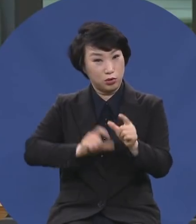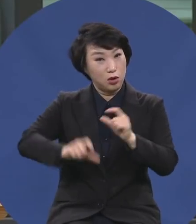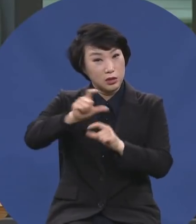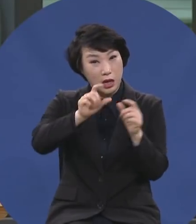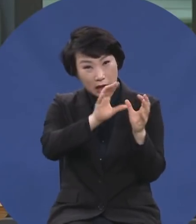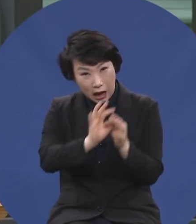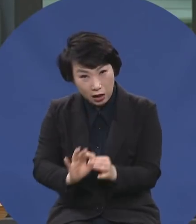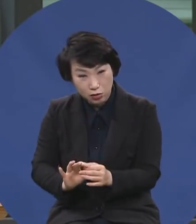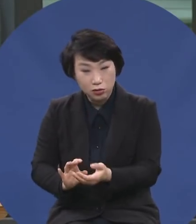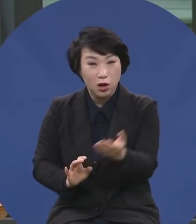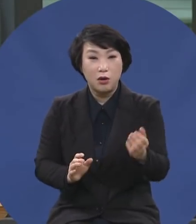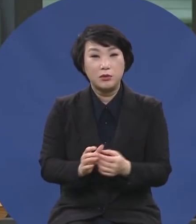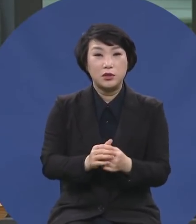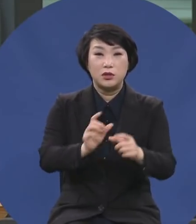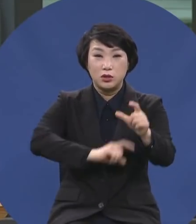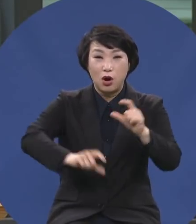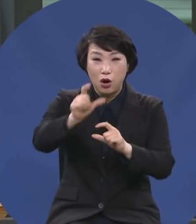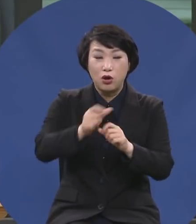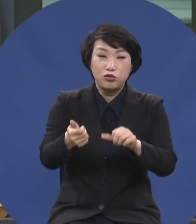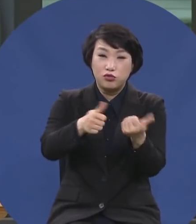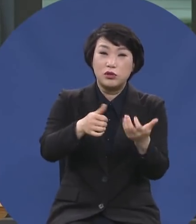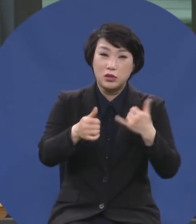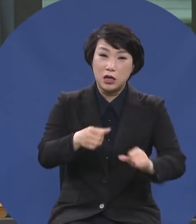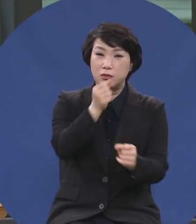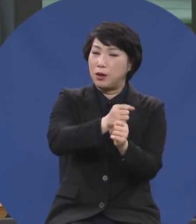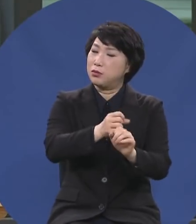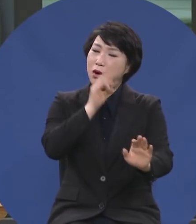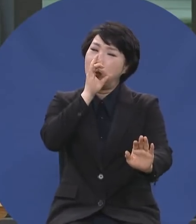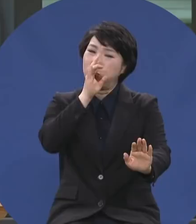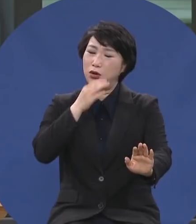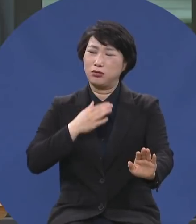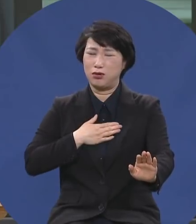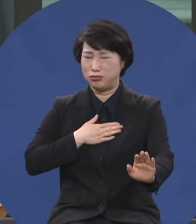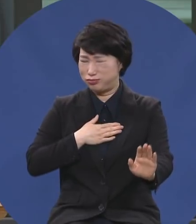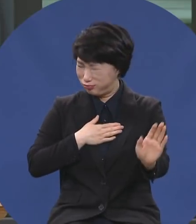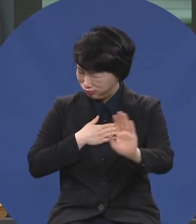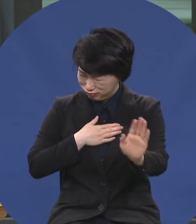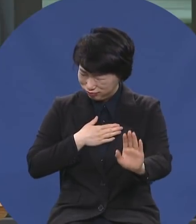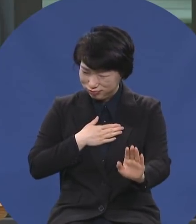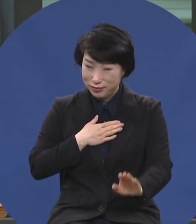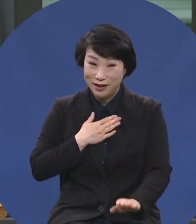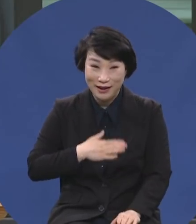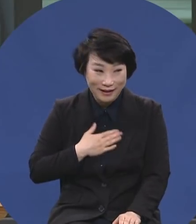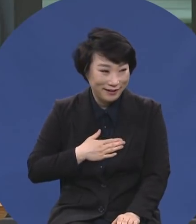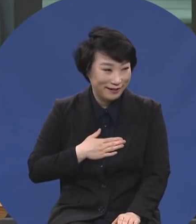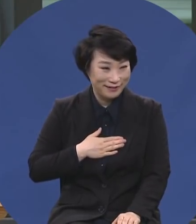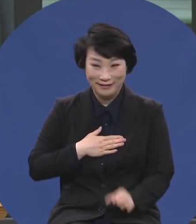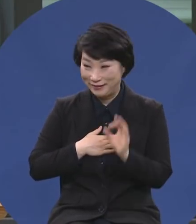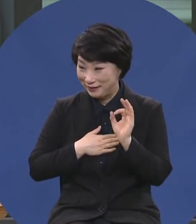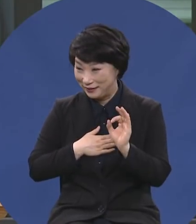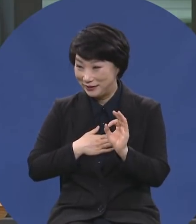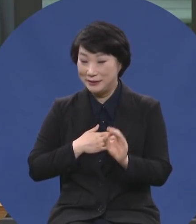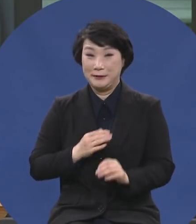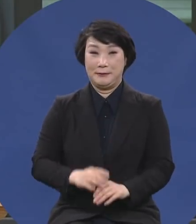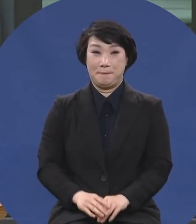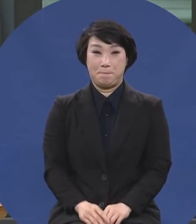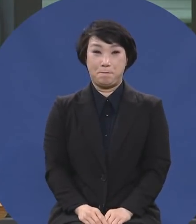이상 배나 죽은 자식을 만들면 안 되지 않느냐 이 말이요. 무슨 말인지 이해가 됩니까?